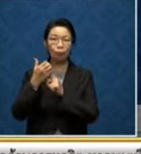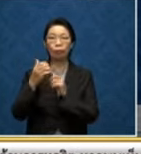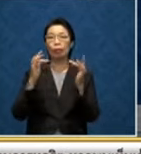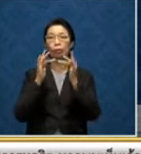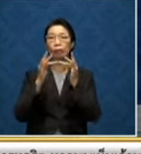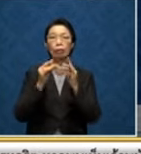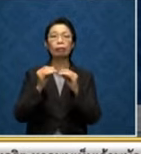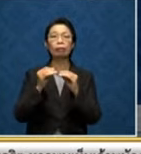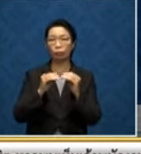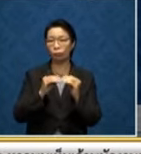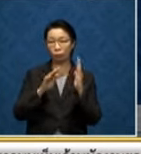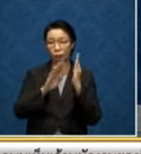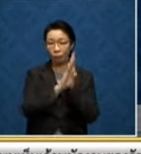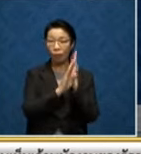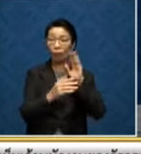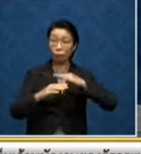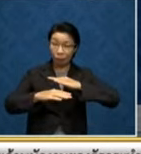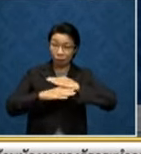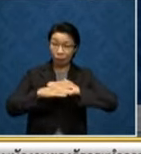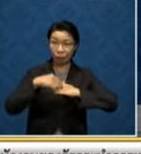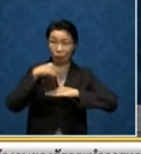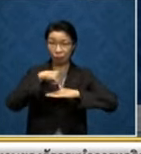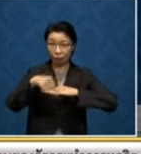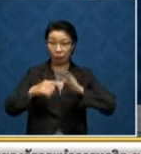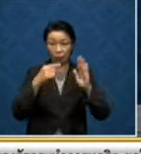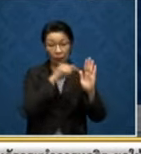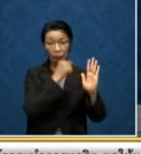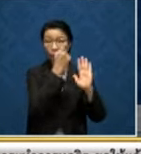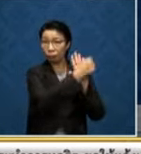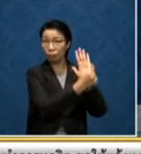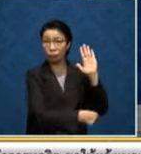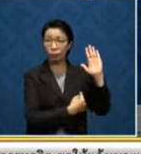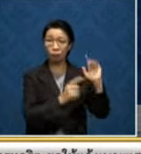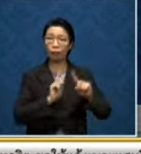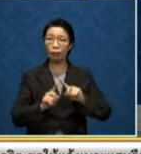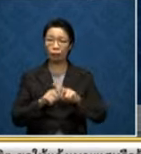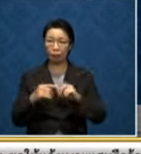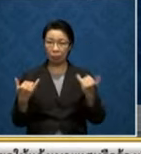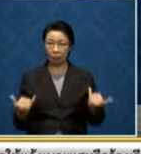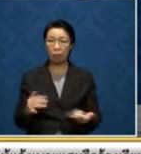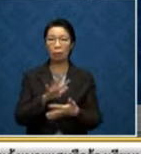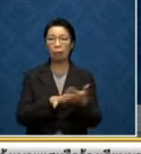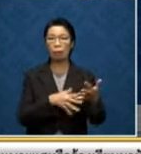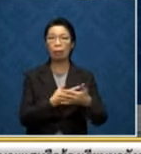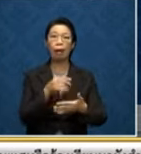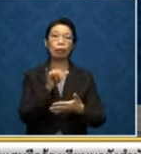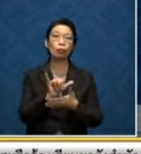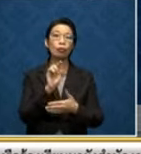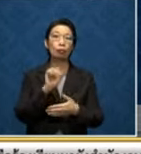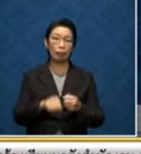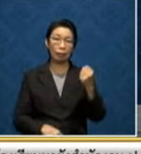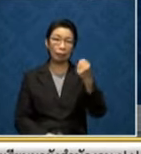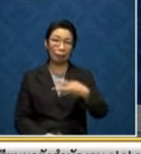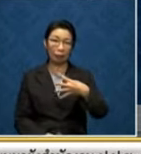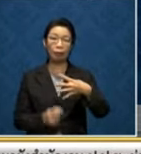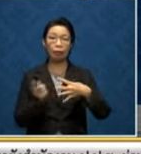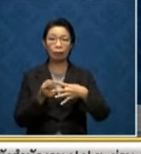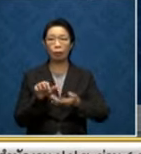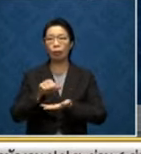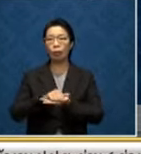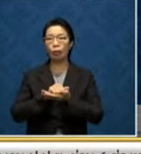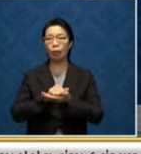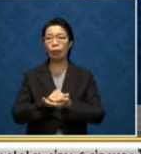ความเร็วสูงในพื้นที่ชายของโซน 4พลัสและโซน 4โดยมี 4กลยุทธ์ก็คือ 1เพื่อยกระดับการให้บริการ